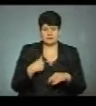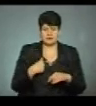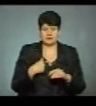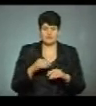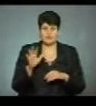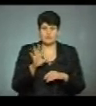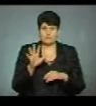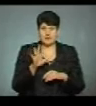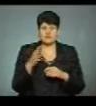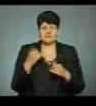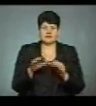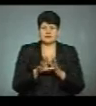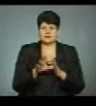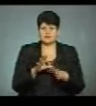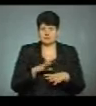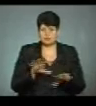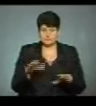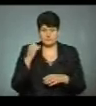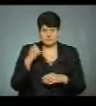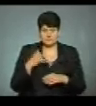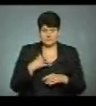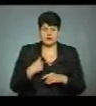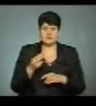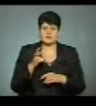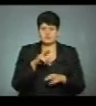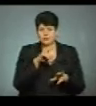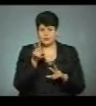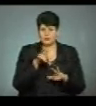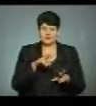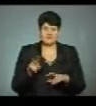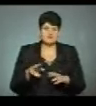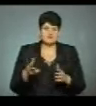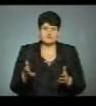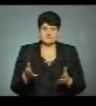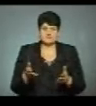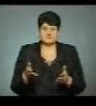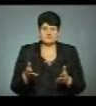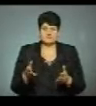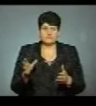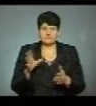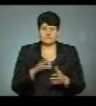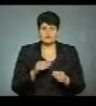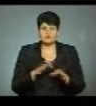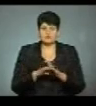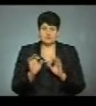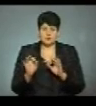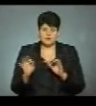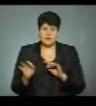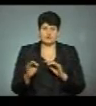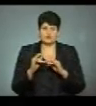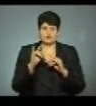5 світло вже не стало. Він позвонив, я прийшов, передивився кругом. Сьогодні відсилі вікна, тільки